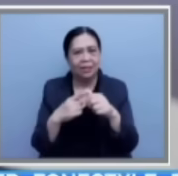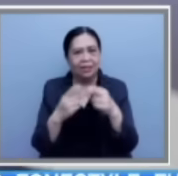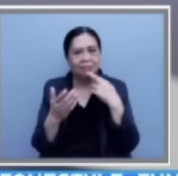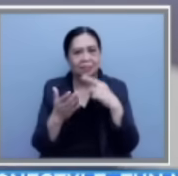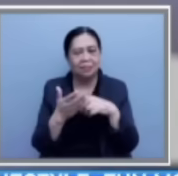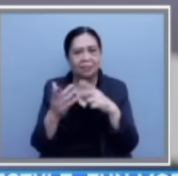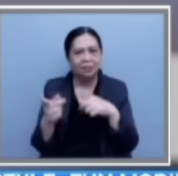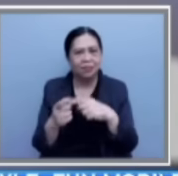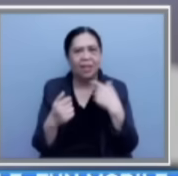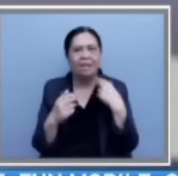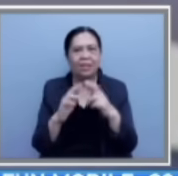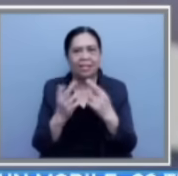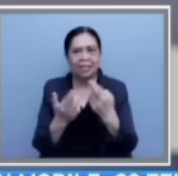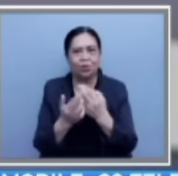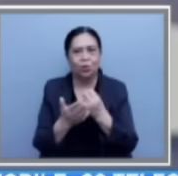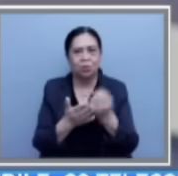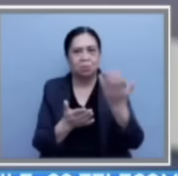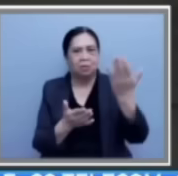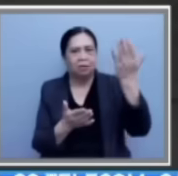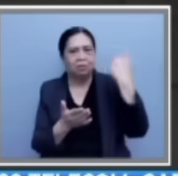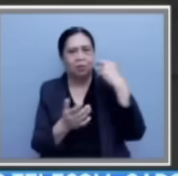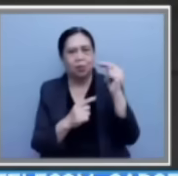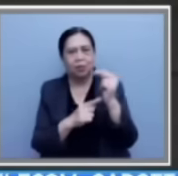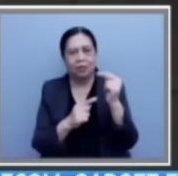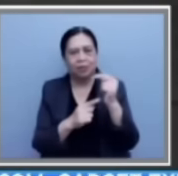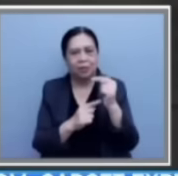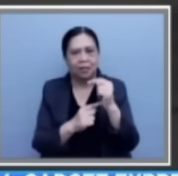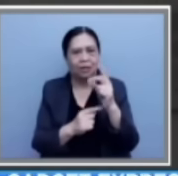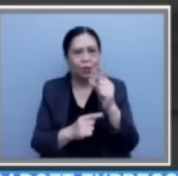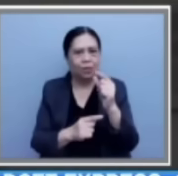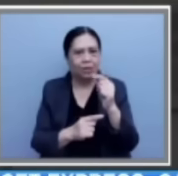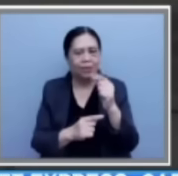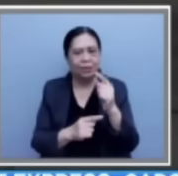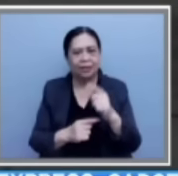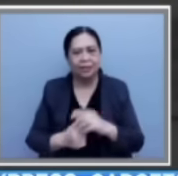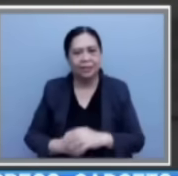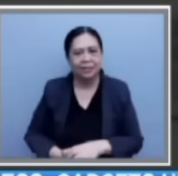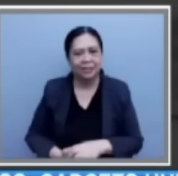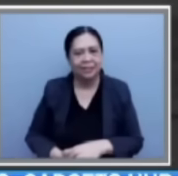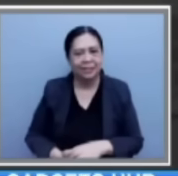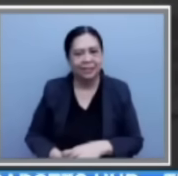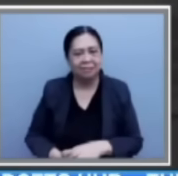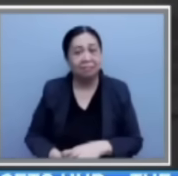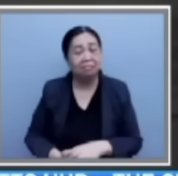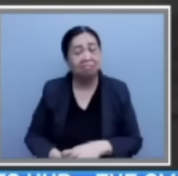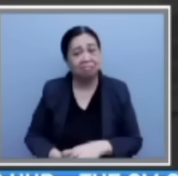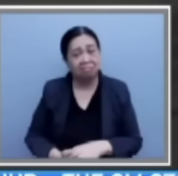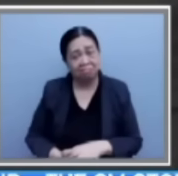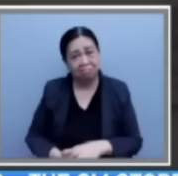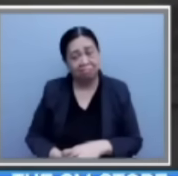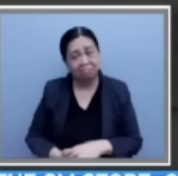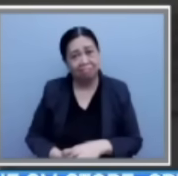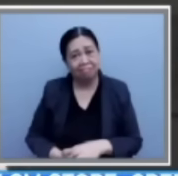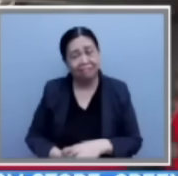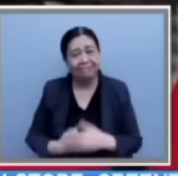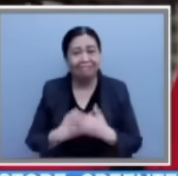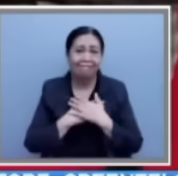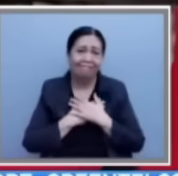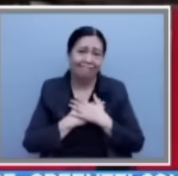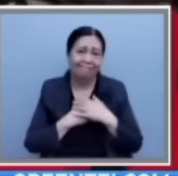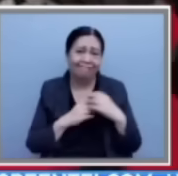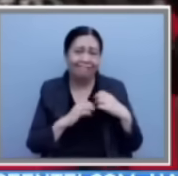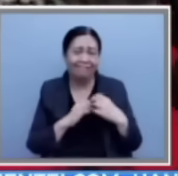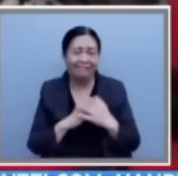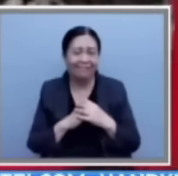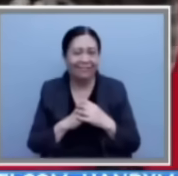relationship ang dalawa noong November 2022 a ay ano ba yun ba Kasama ba tayo